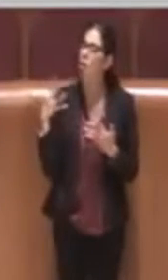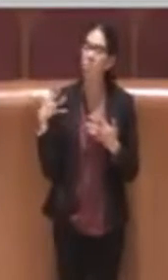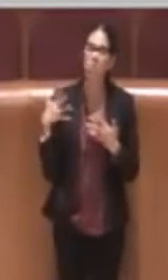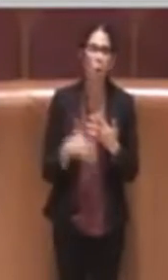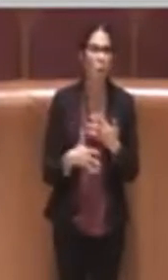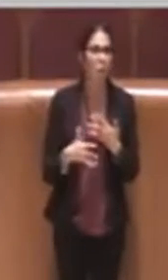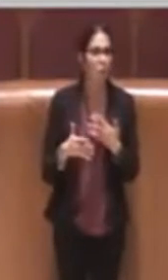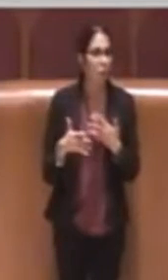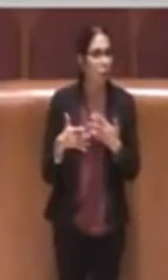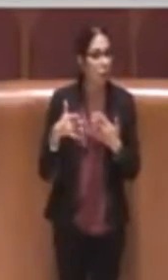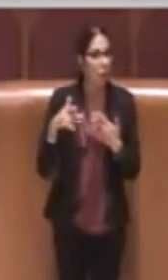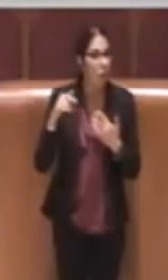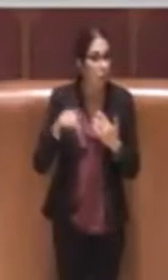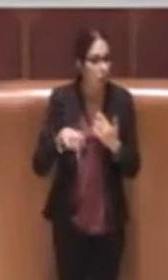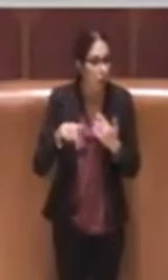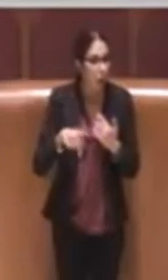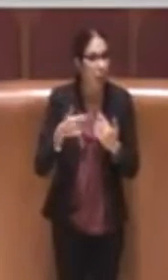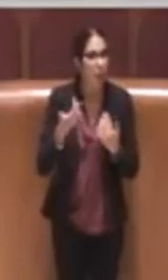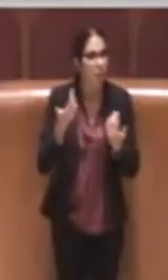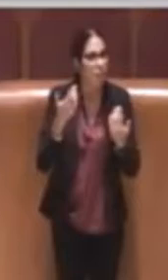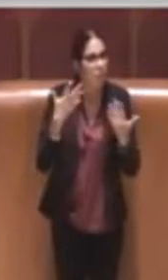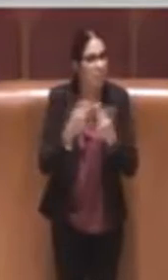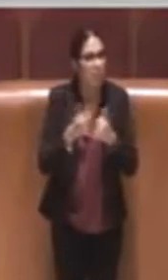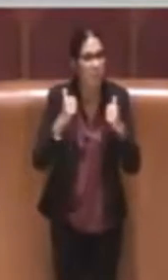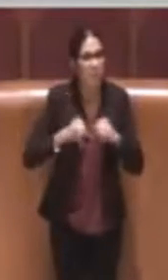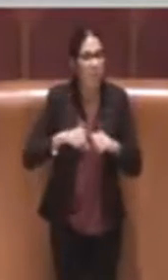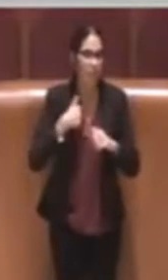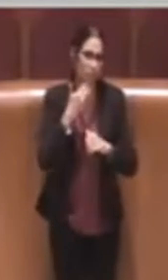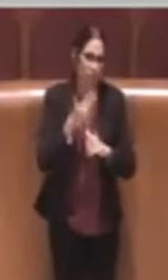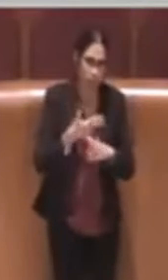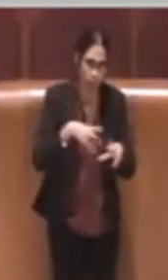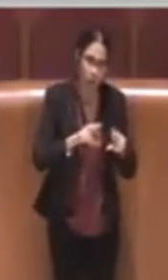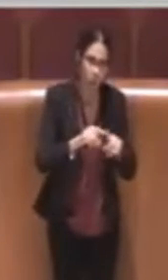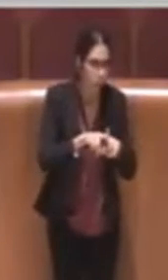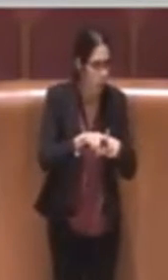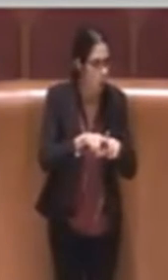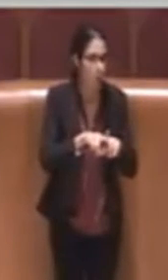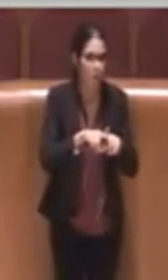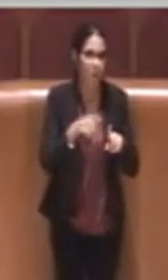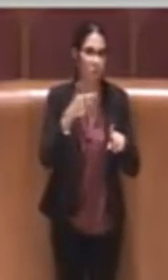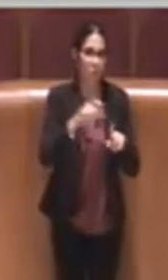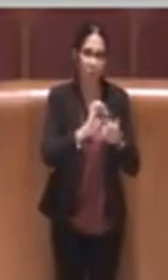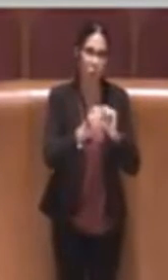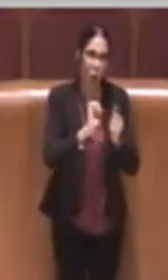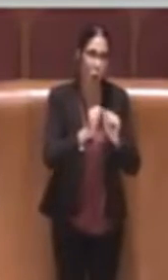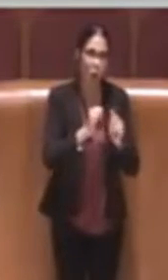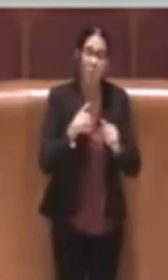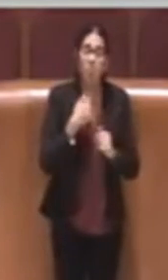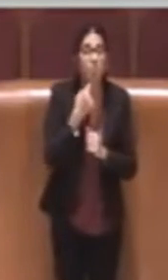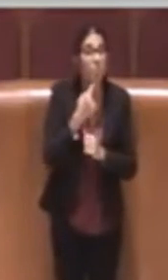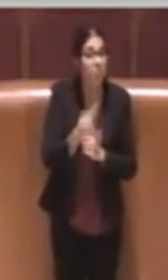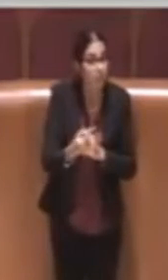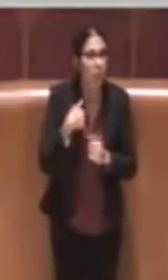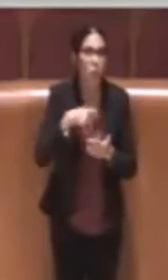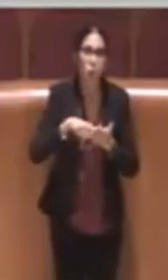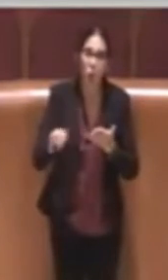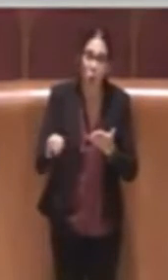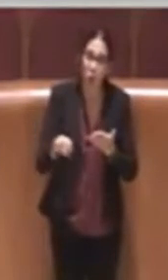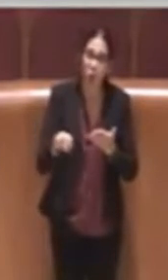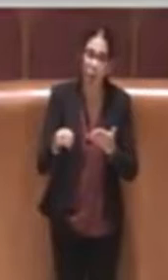che ringrazio e ho ringraziato già prima per aver portato avanti questa battaglia, dico e lo sottolineo